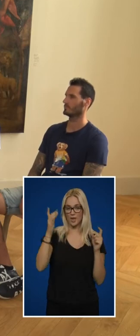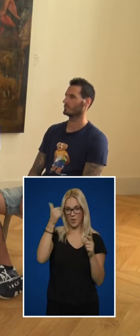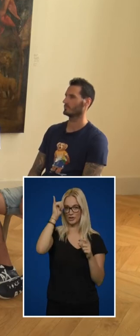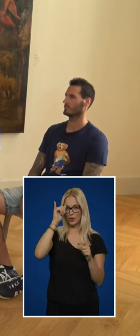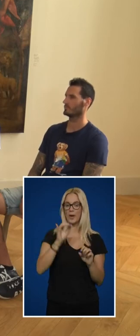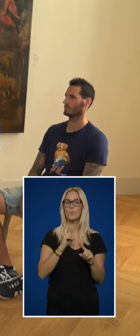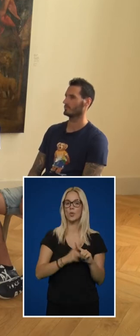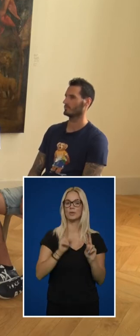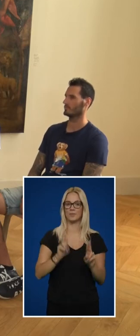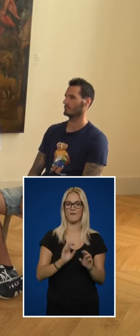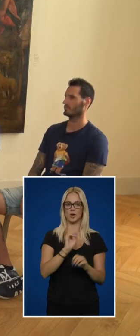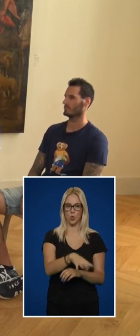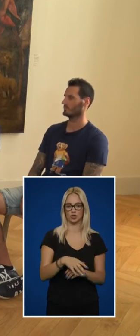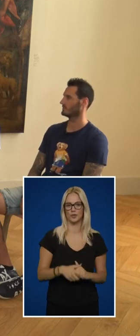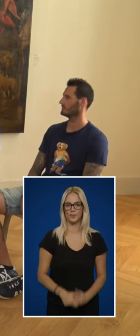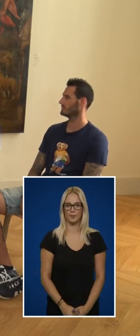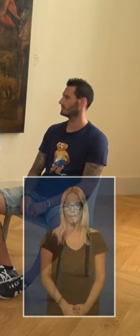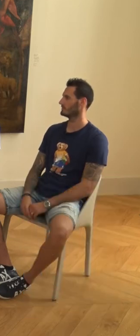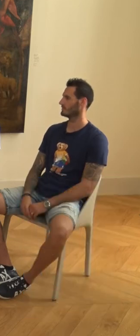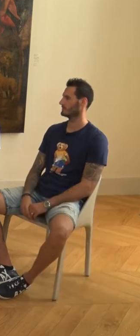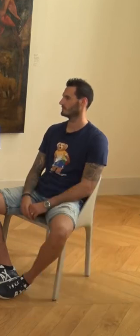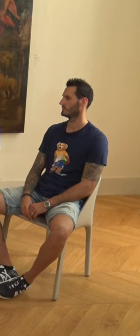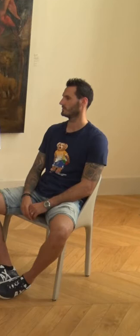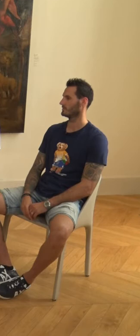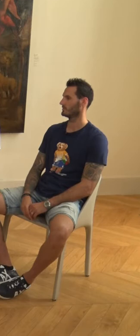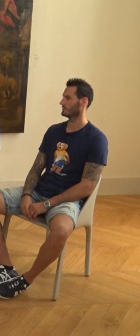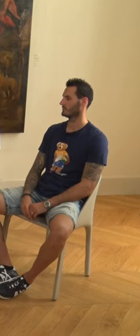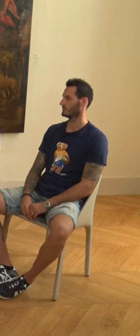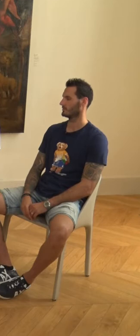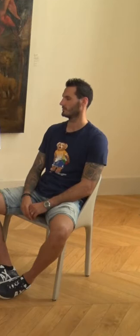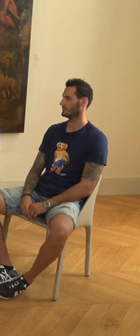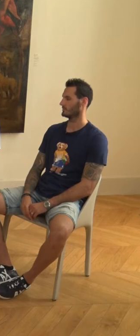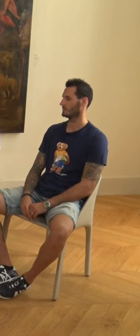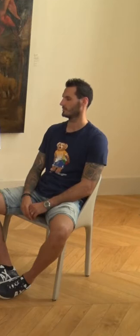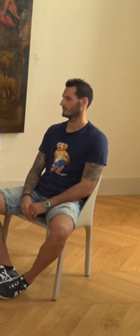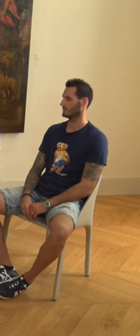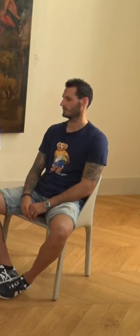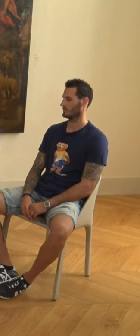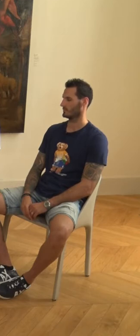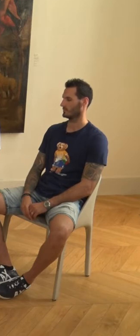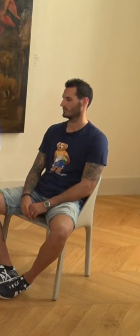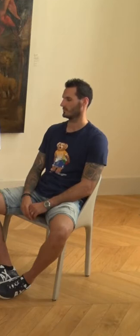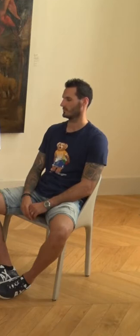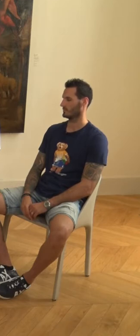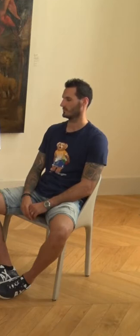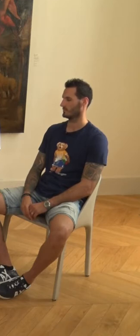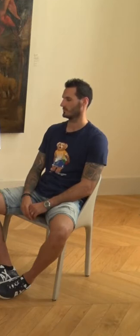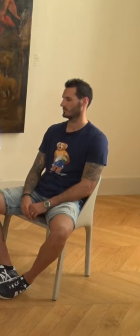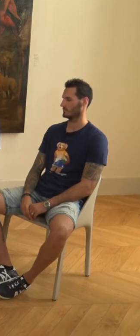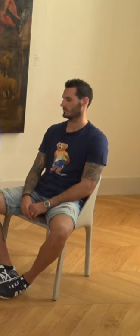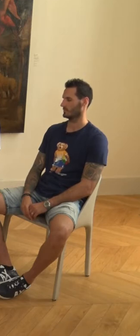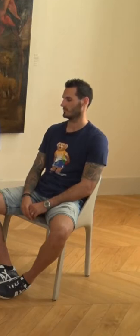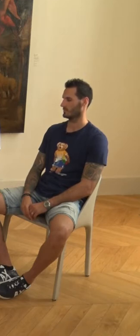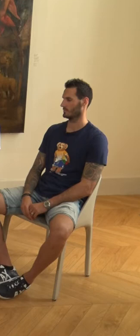7. mjesecu sa kampanja Pogodi pravi koš. Što se tiče tih odrađenih aktivnosti, određeni broj građana